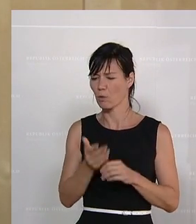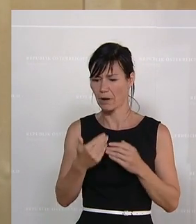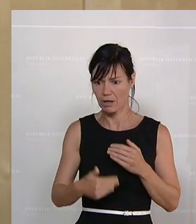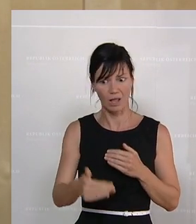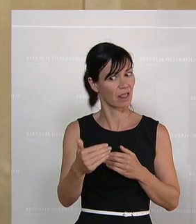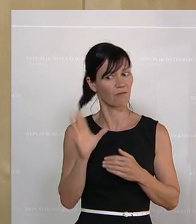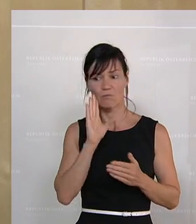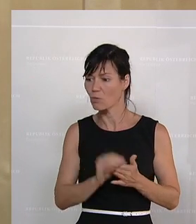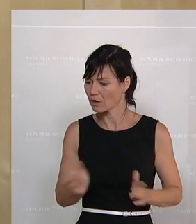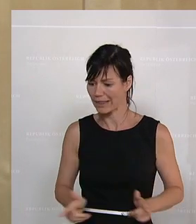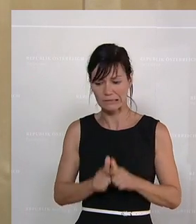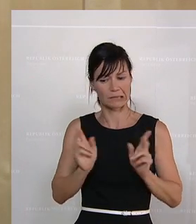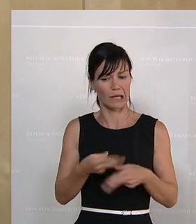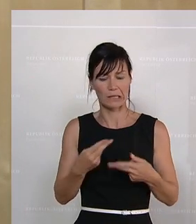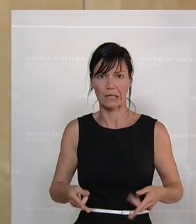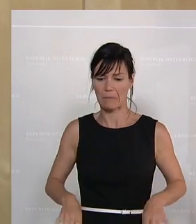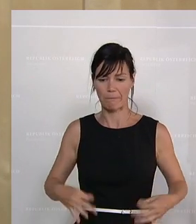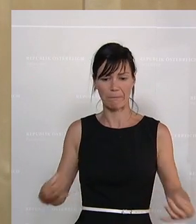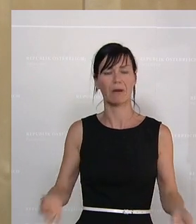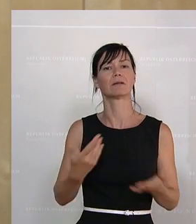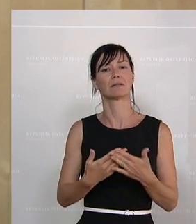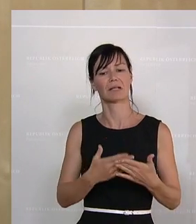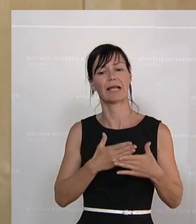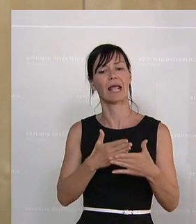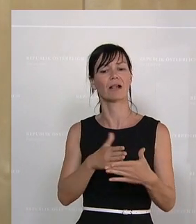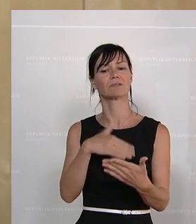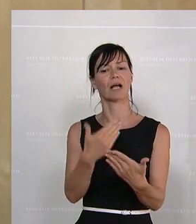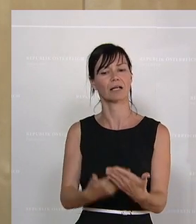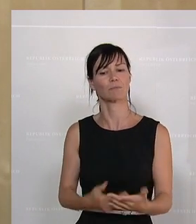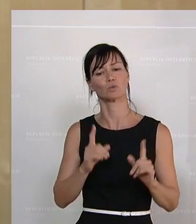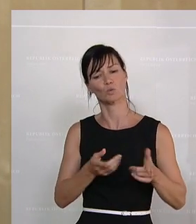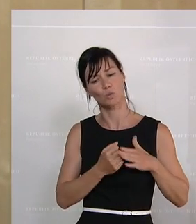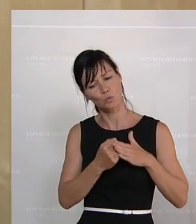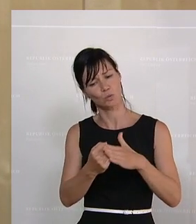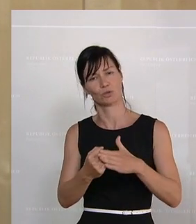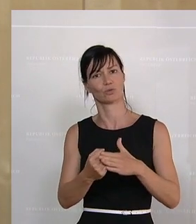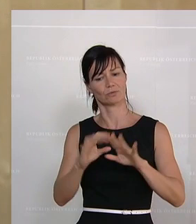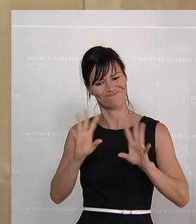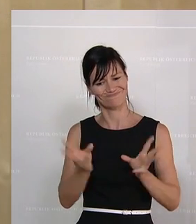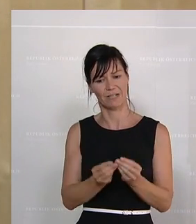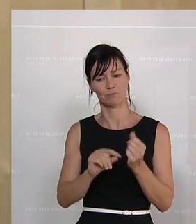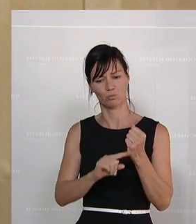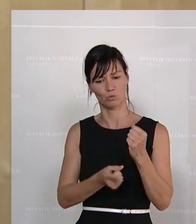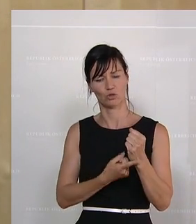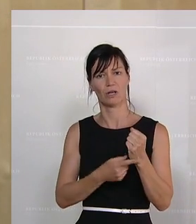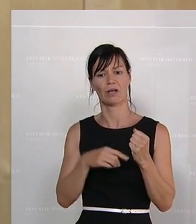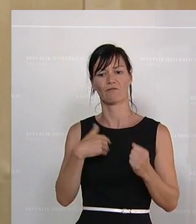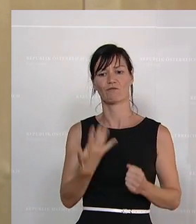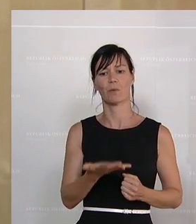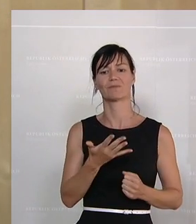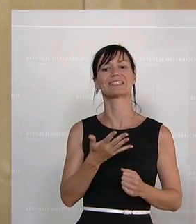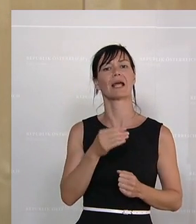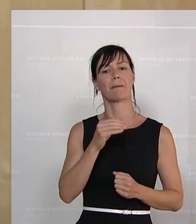leistbar war beinhaltet sie sollen durch dieses hilfsangebot unterstützt werden das gesamtbudget dafür beträgt 50 millionen